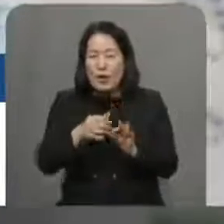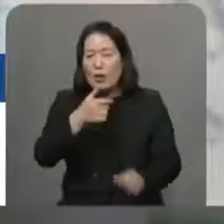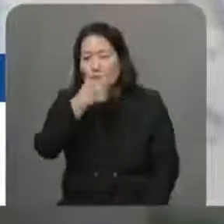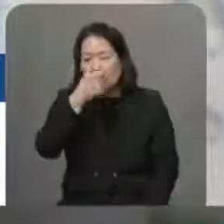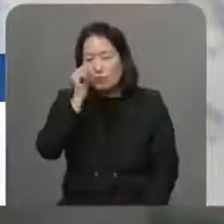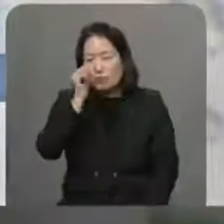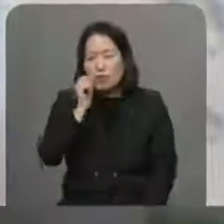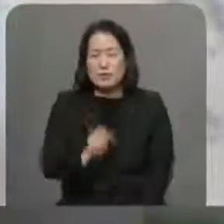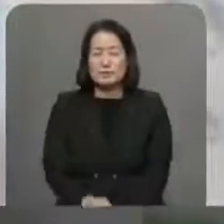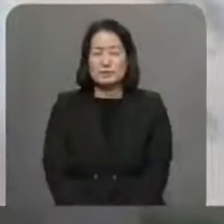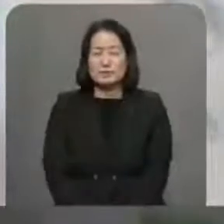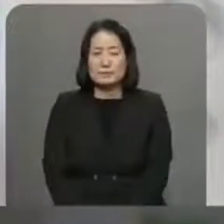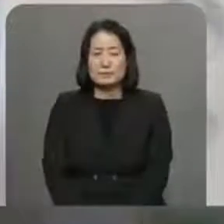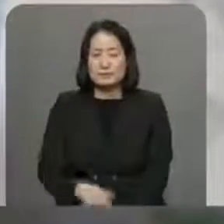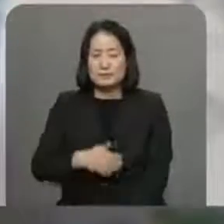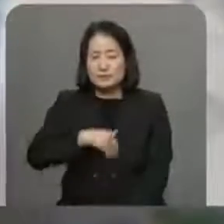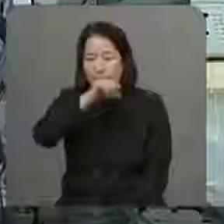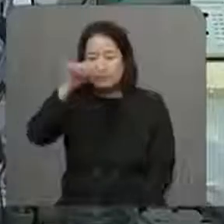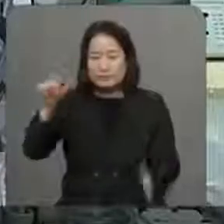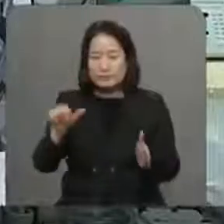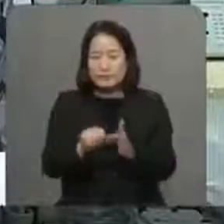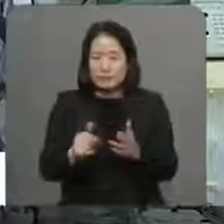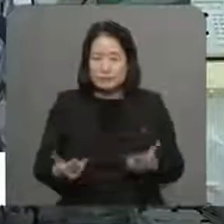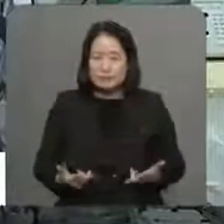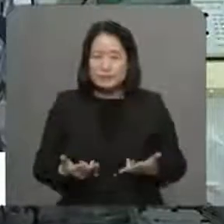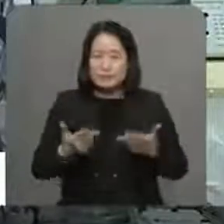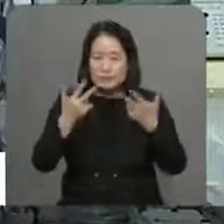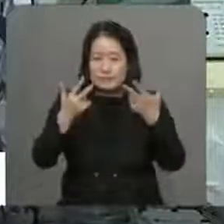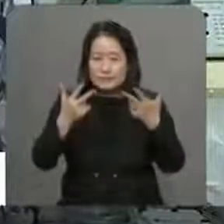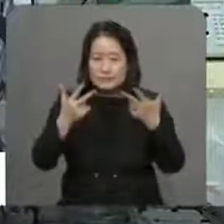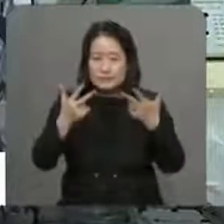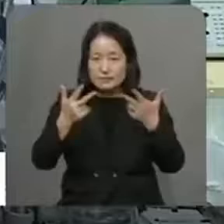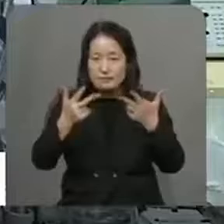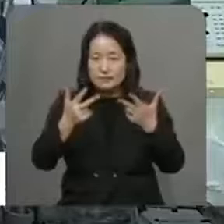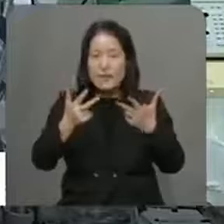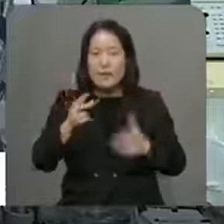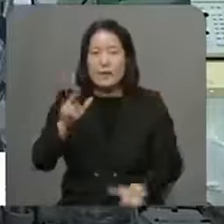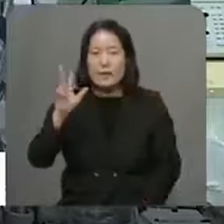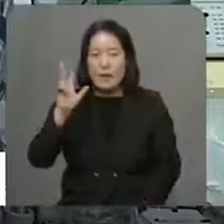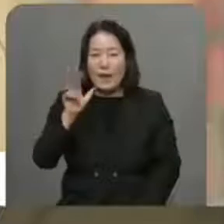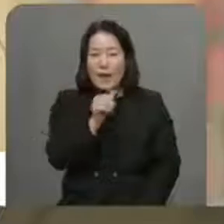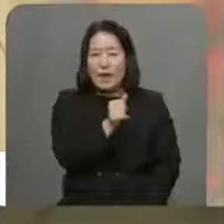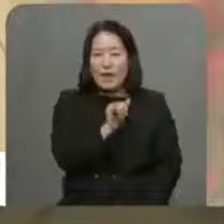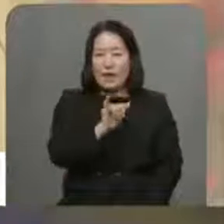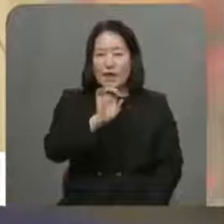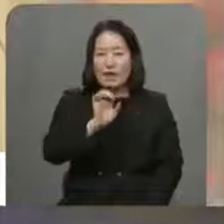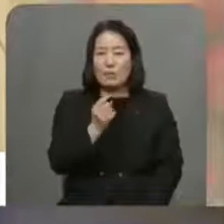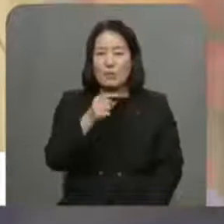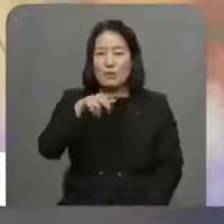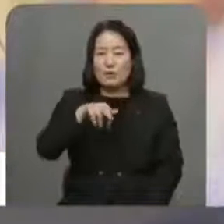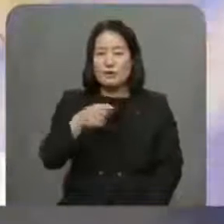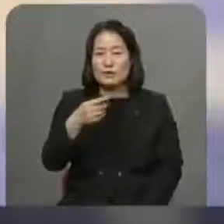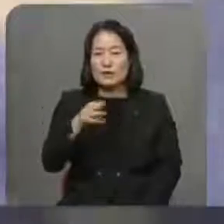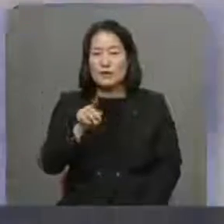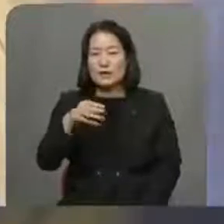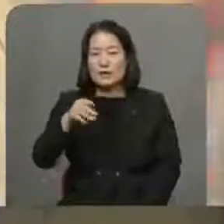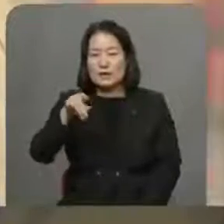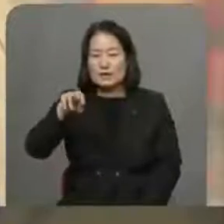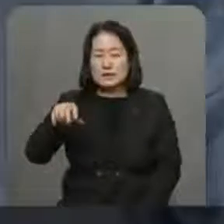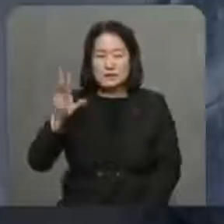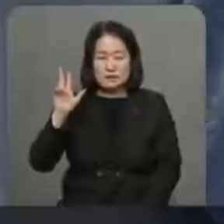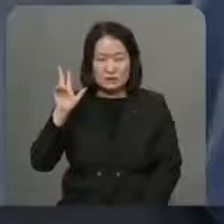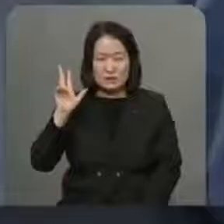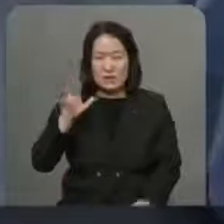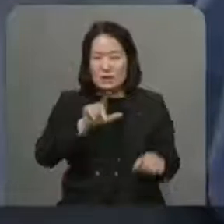않나. 나의 일생을 인류봉사에 바칠 것을 엄숙히 서약한다라는 히포크라테스 선서. 시대의